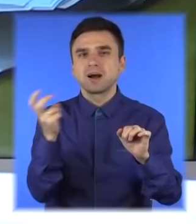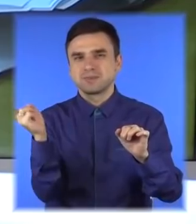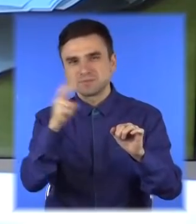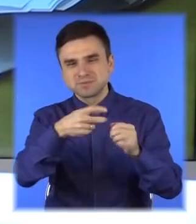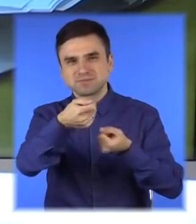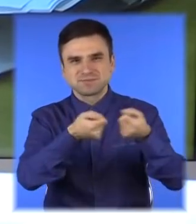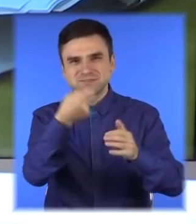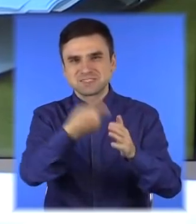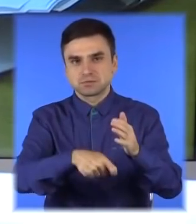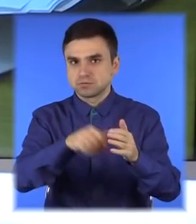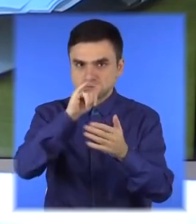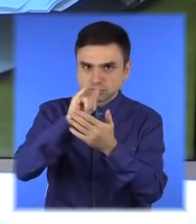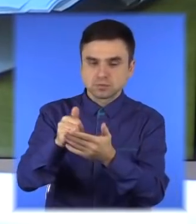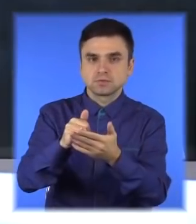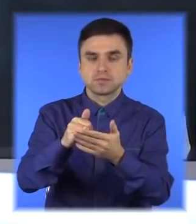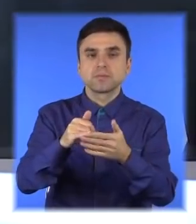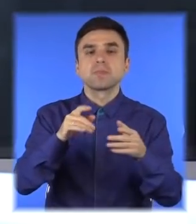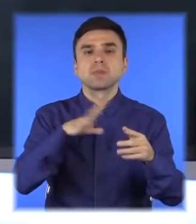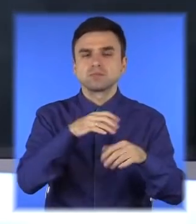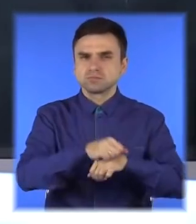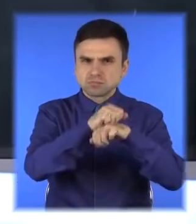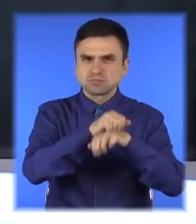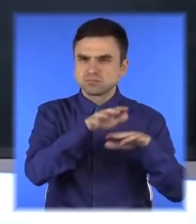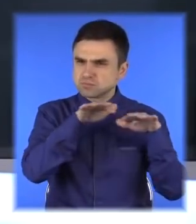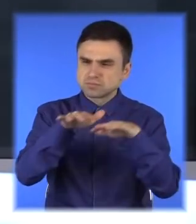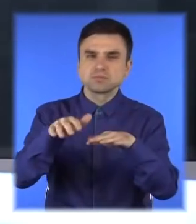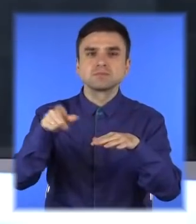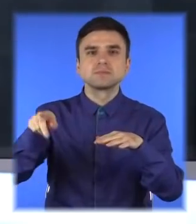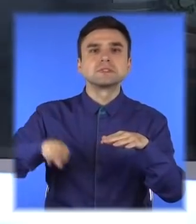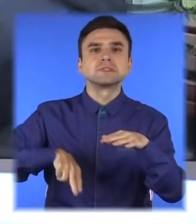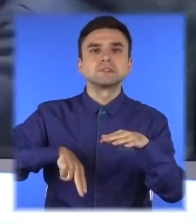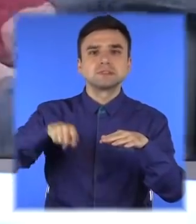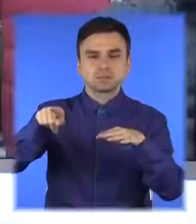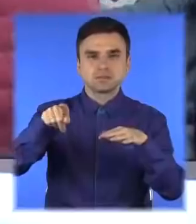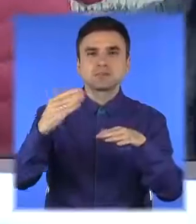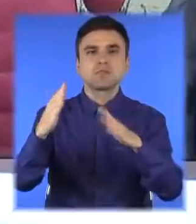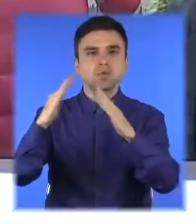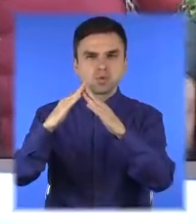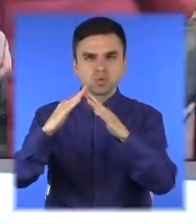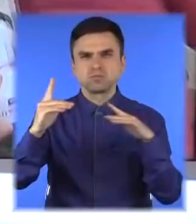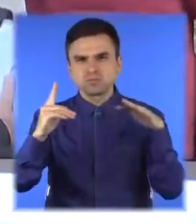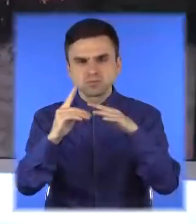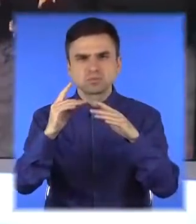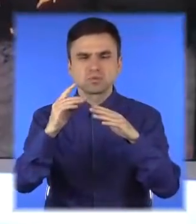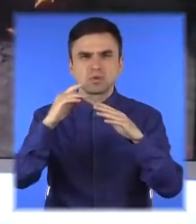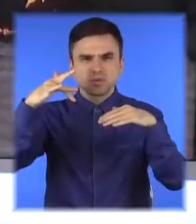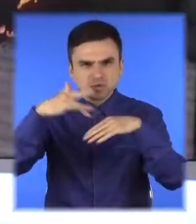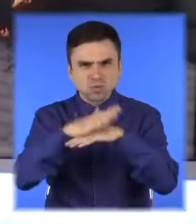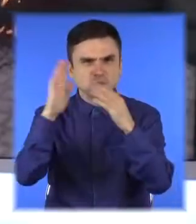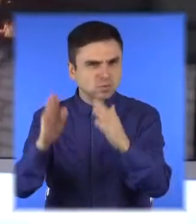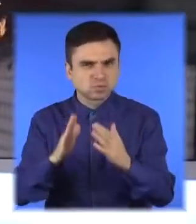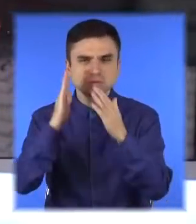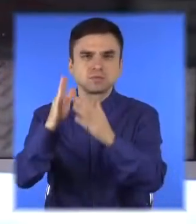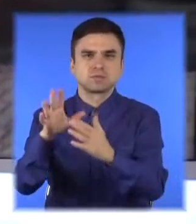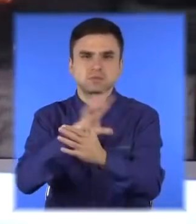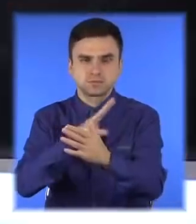Вдень мітингарі приїхали до центрального офісу Криворіжгазу. Так гарячий опалювальний сезон у місті ще не стартував.